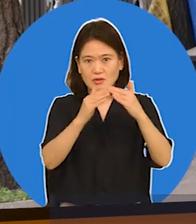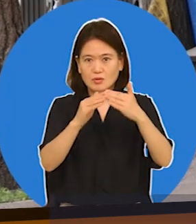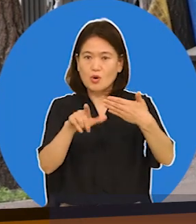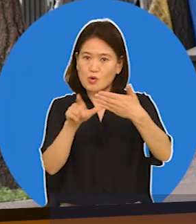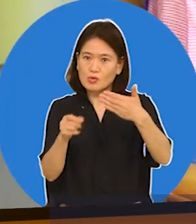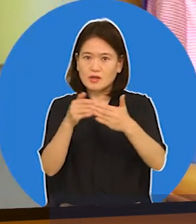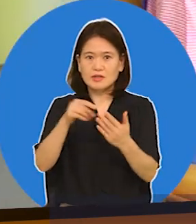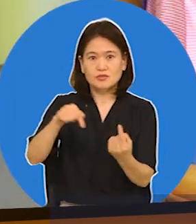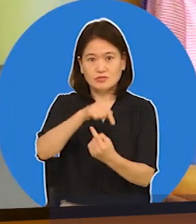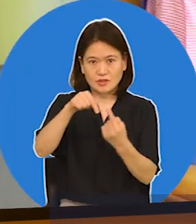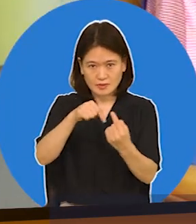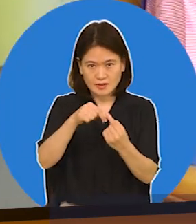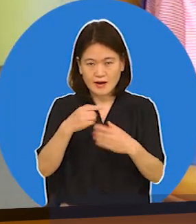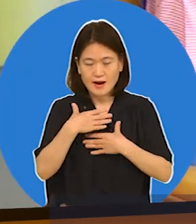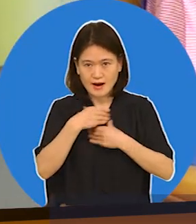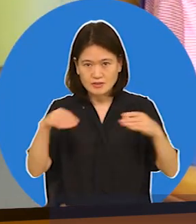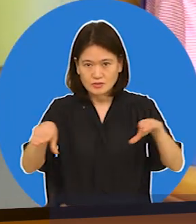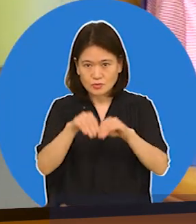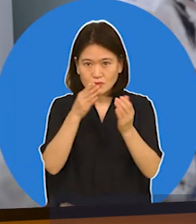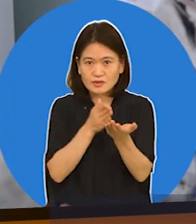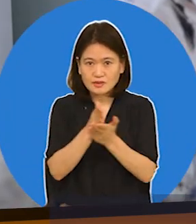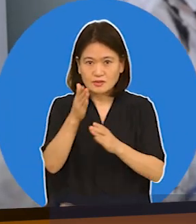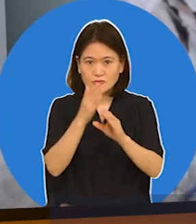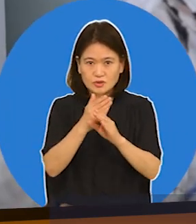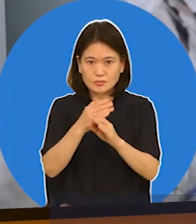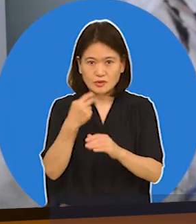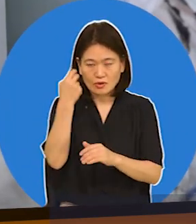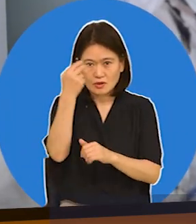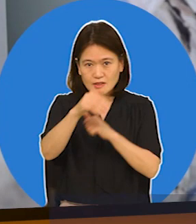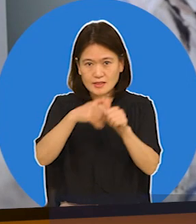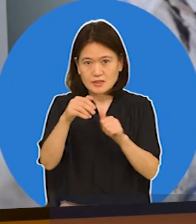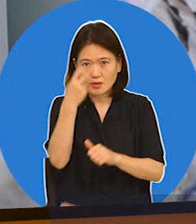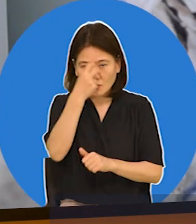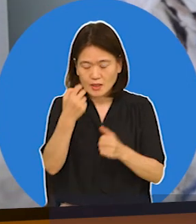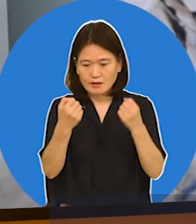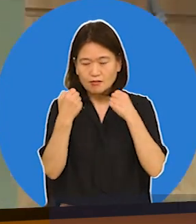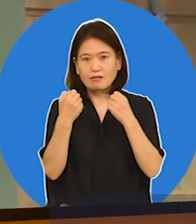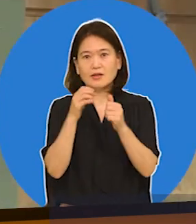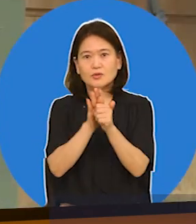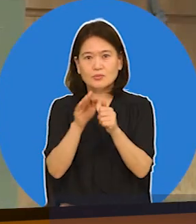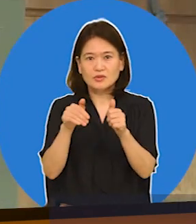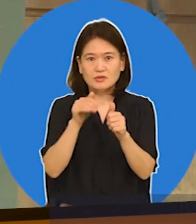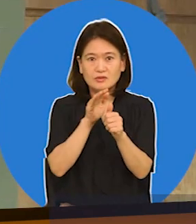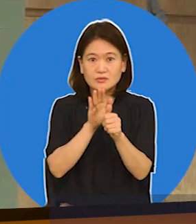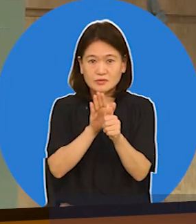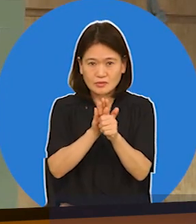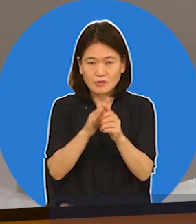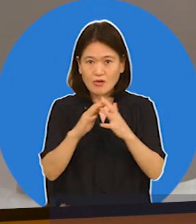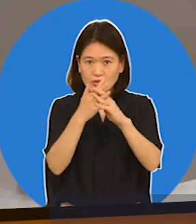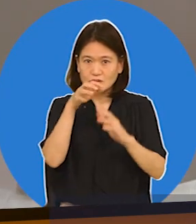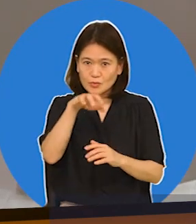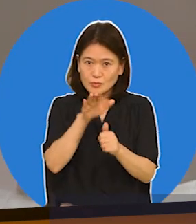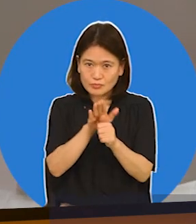운영합니다 시는 안전총괄과 를 중심으로 상황 관리 반 건강관리 지원 단 건설현장 지원단